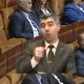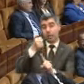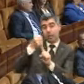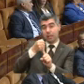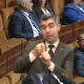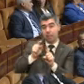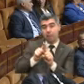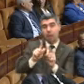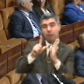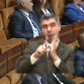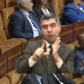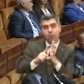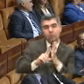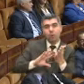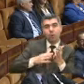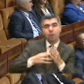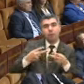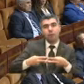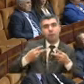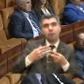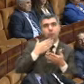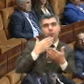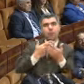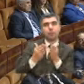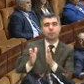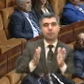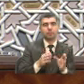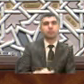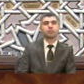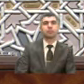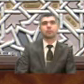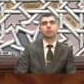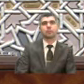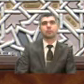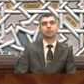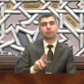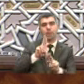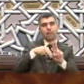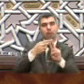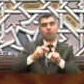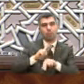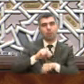مستوى القوانين التنظيمية والمقترحات التدبيرية؟ وشكرا. جوابكم سيدة الوزيرة، تفضلوا.